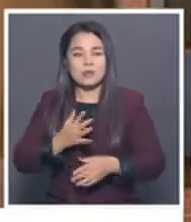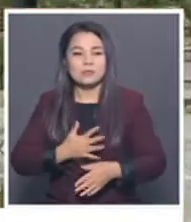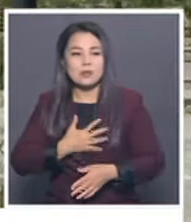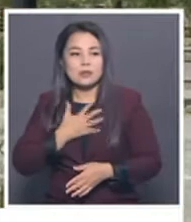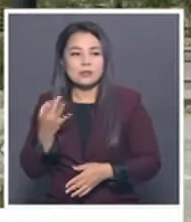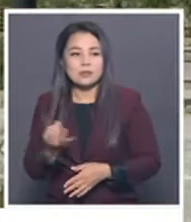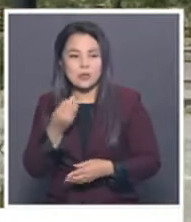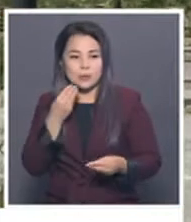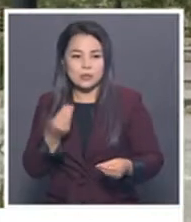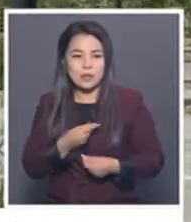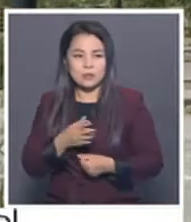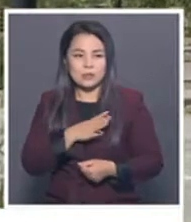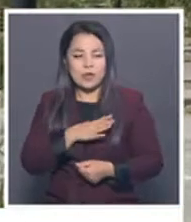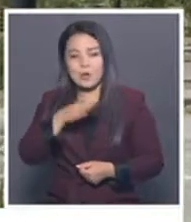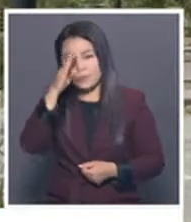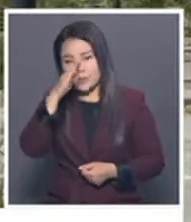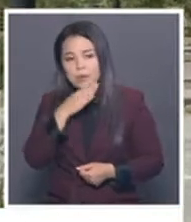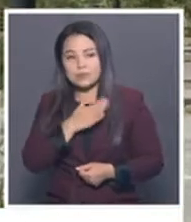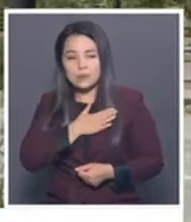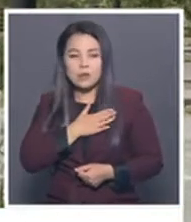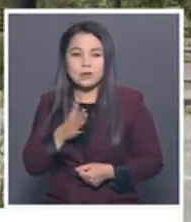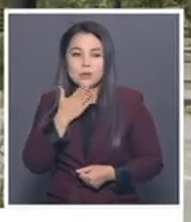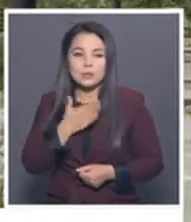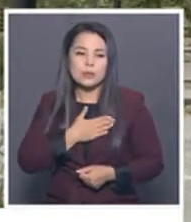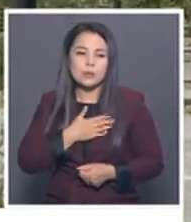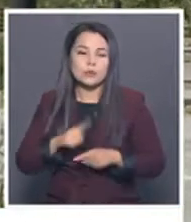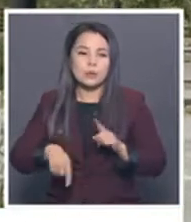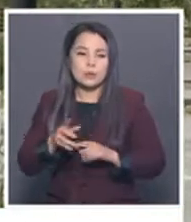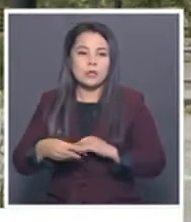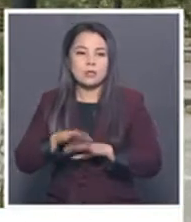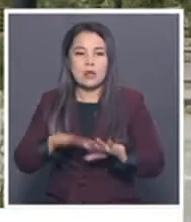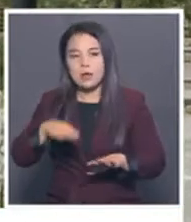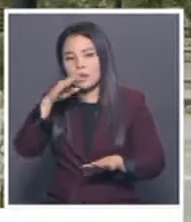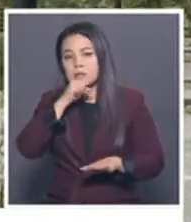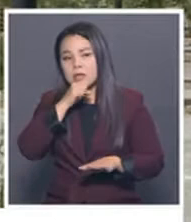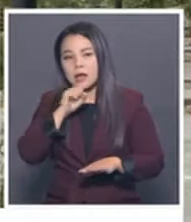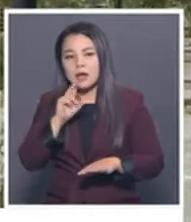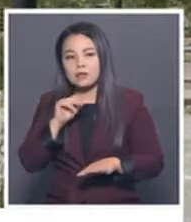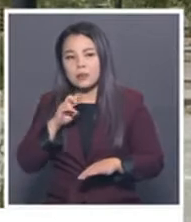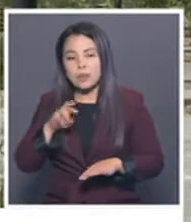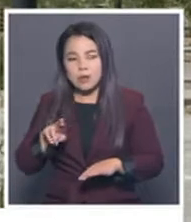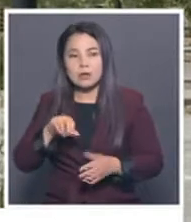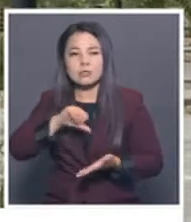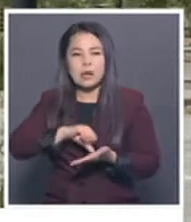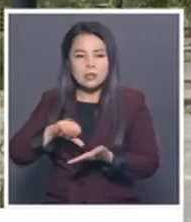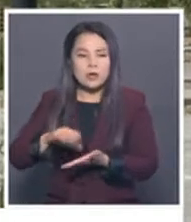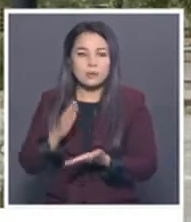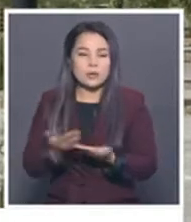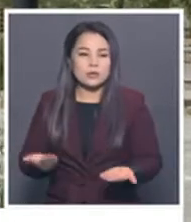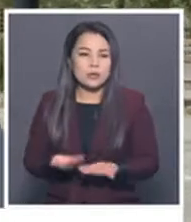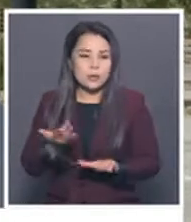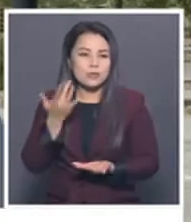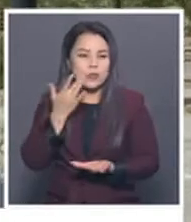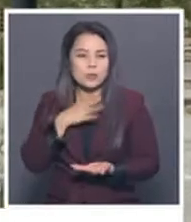толқыды. Менің әкем туған жерін өте жақсы көрді. Атамыз Әнапия, әжеміз Сақып Жамал өмір бойы осында тұрды.